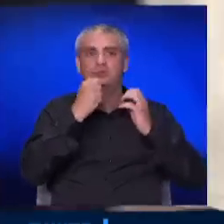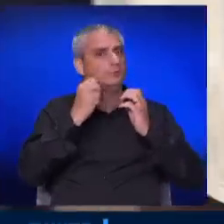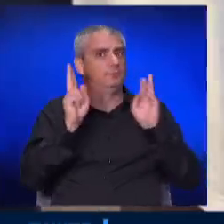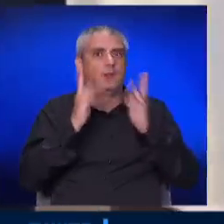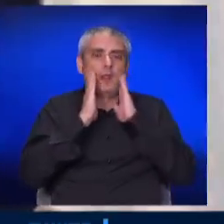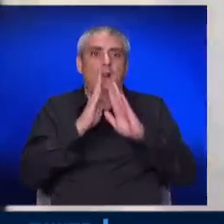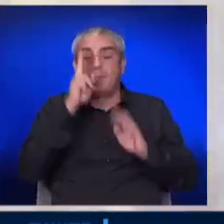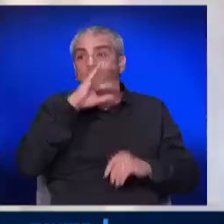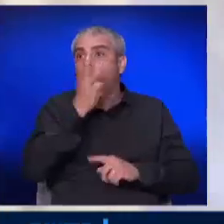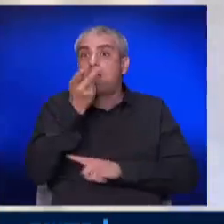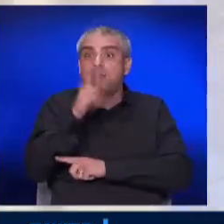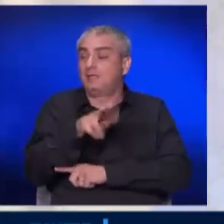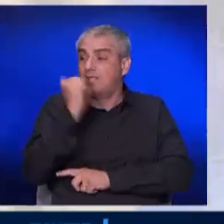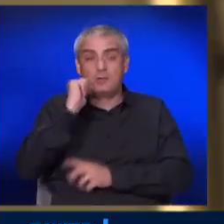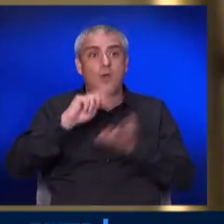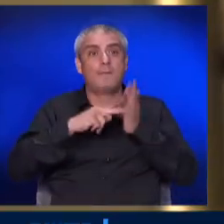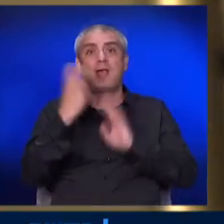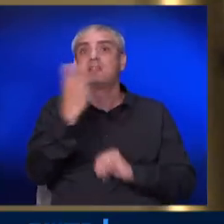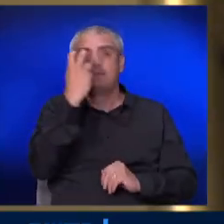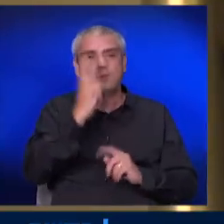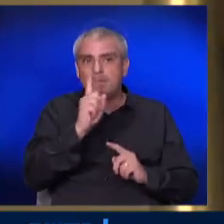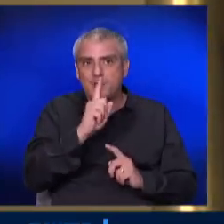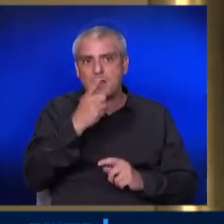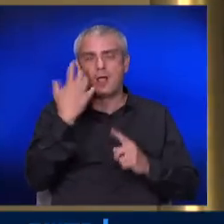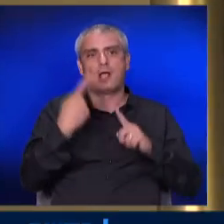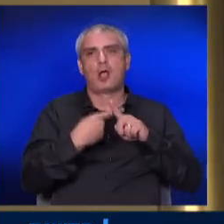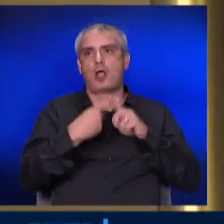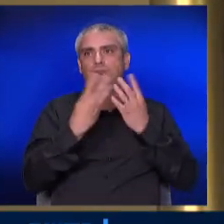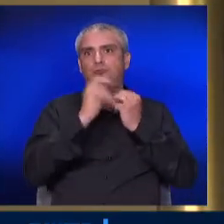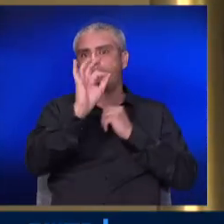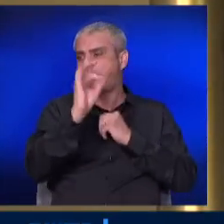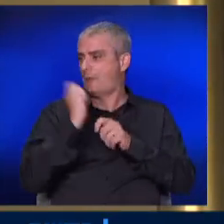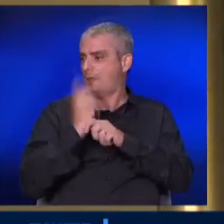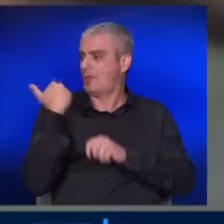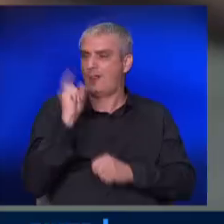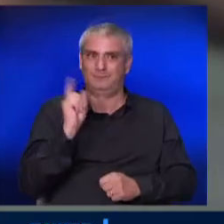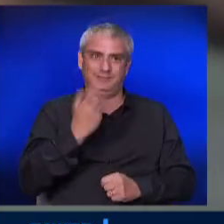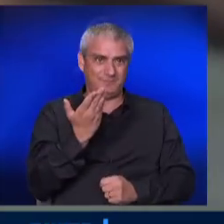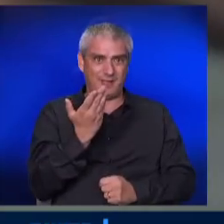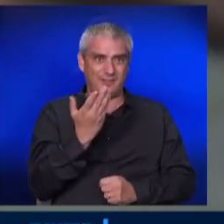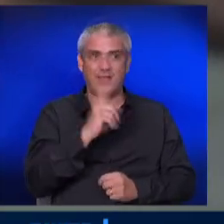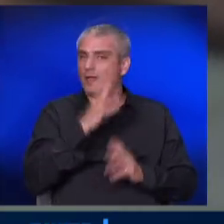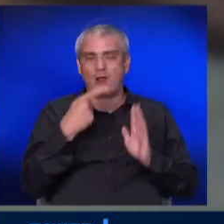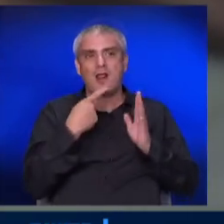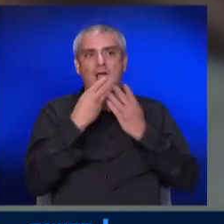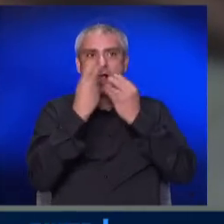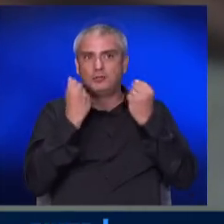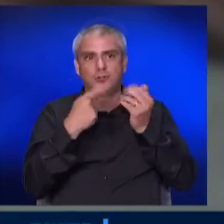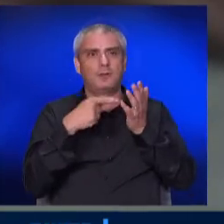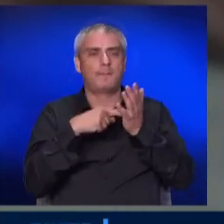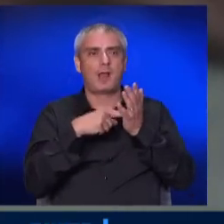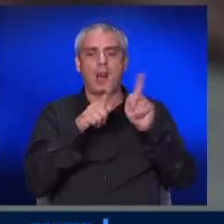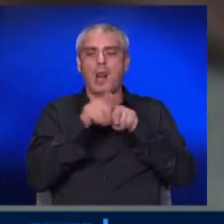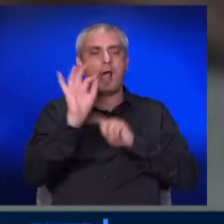מאמינות שאביהם נרצח אתמול בחדר המדרגות בידי מי שהיה קרוב משפחתם עד לא מזמן. והכל על פי החשד בגלל